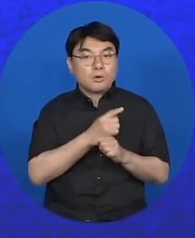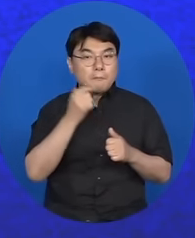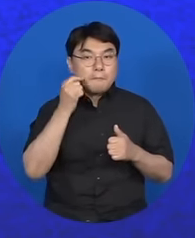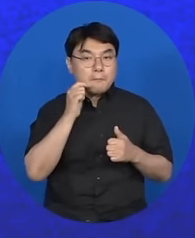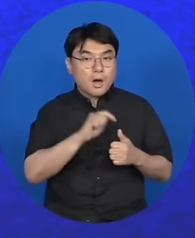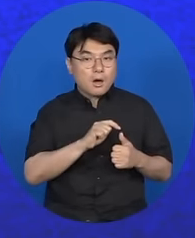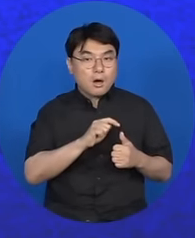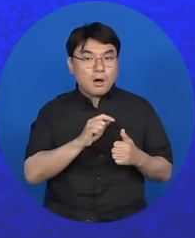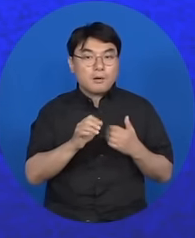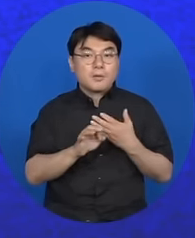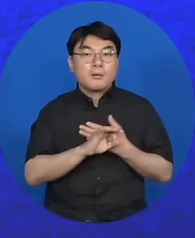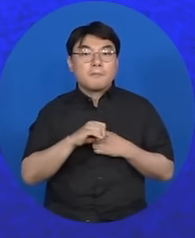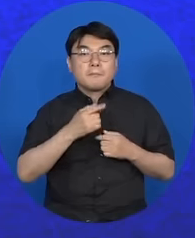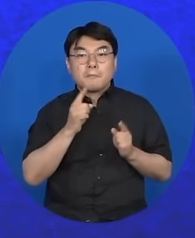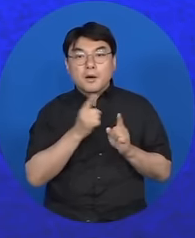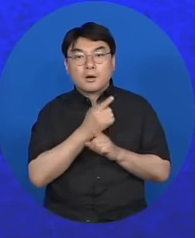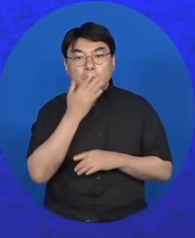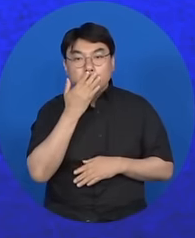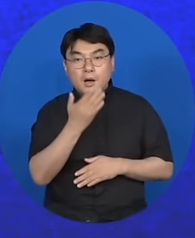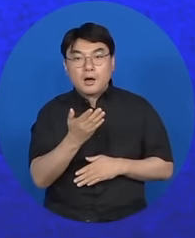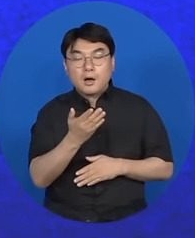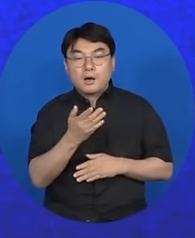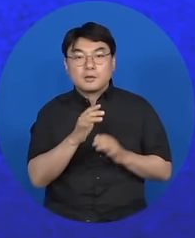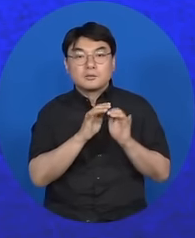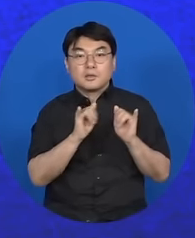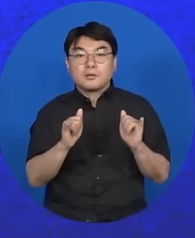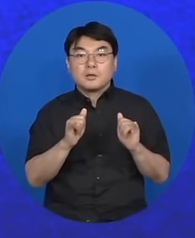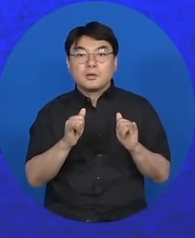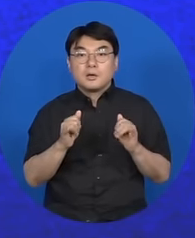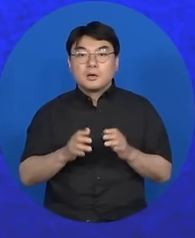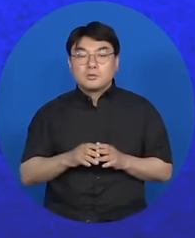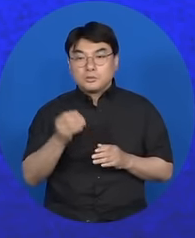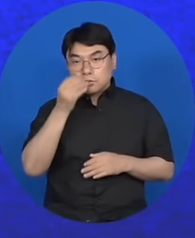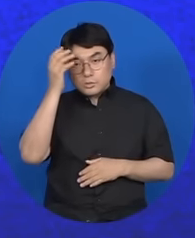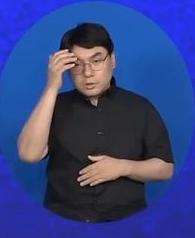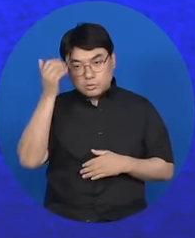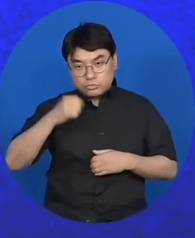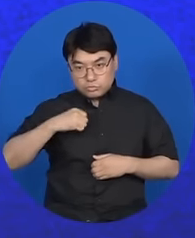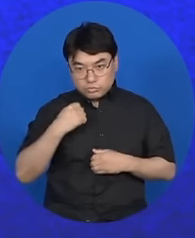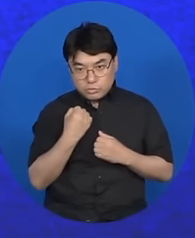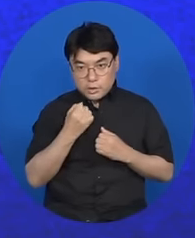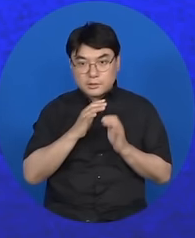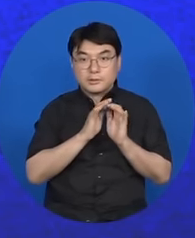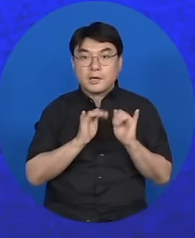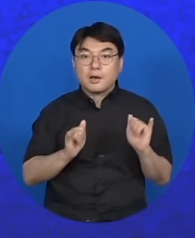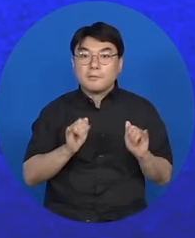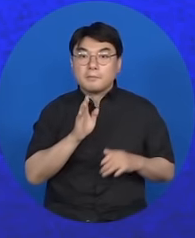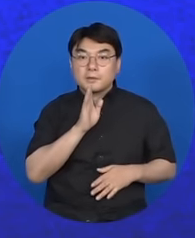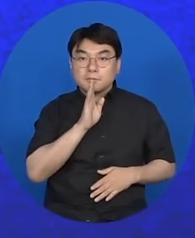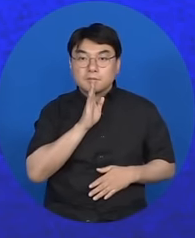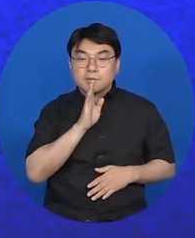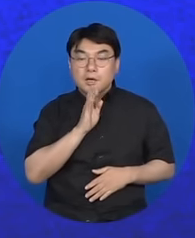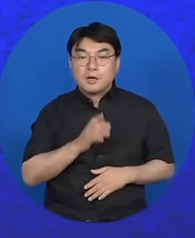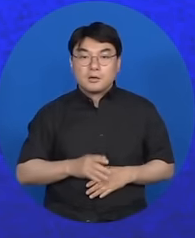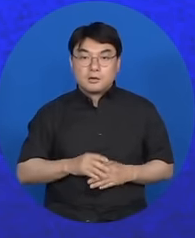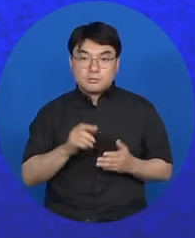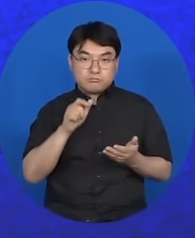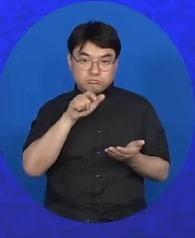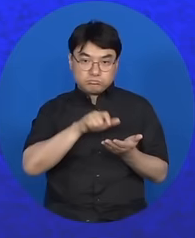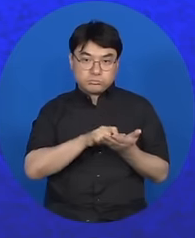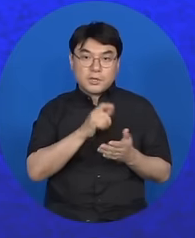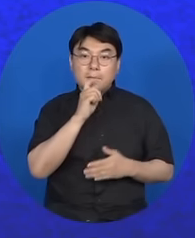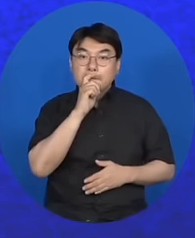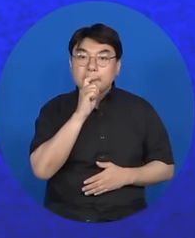수 있는 사람들이 성령에 항복하고 순종하는 사람입니다. 오늘 본문의 빌립이아로 그런 특징을 갖고